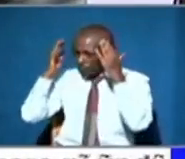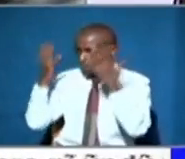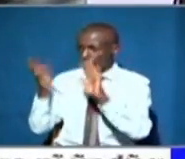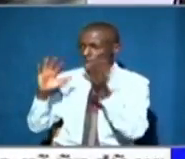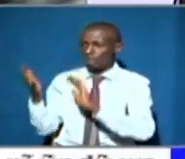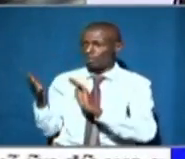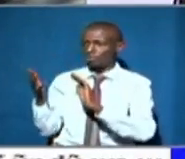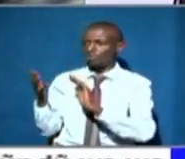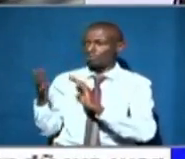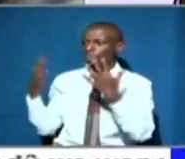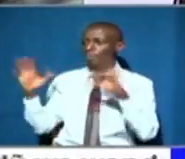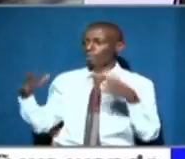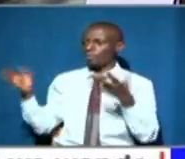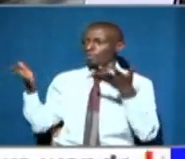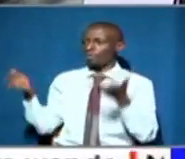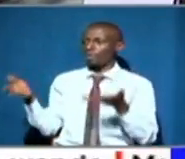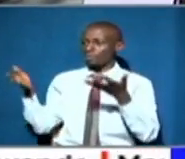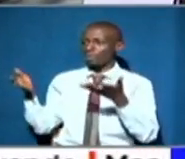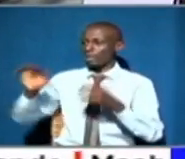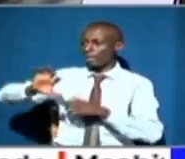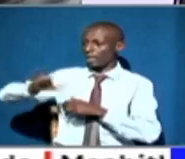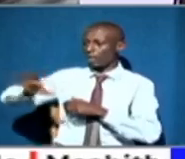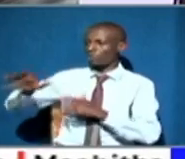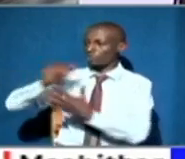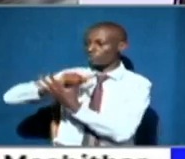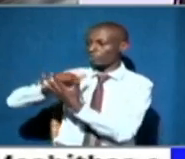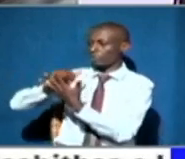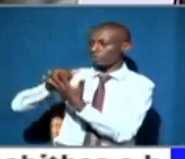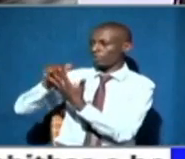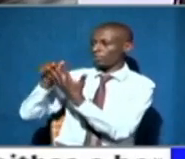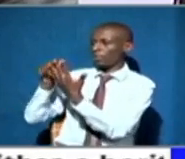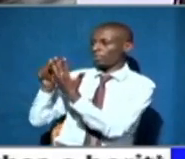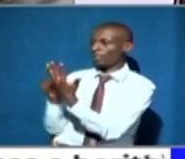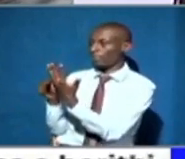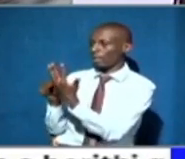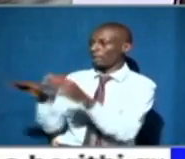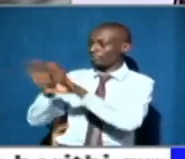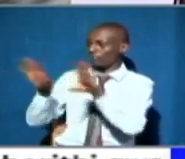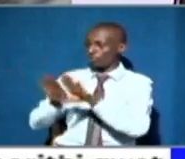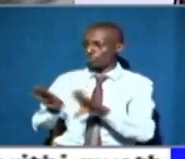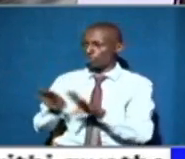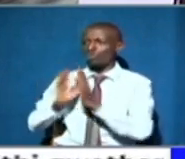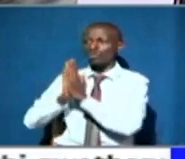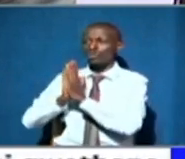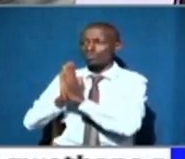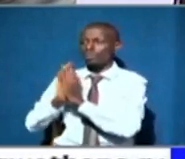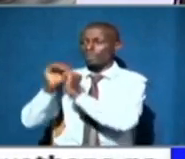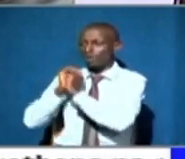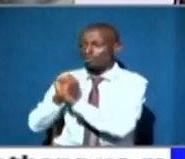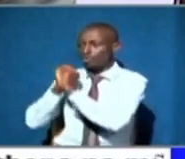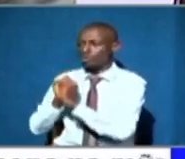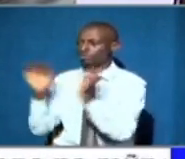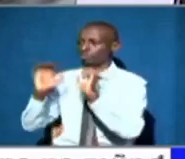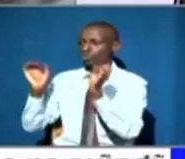matura matiganite taru kwaja county sithano sihigetwo na ukero gutire kuhoya gutire guthie mahoya ini gutire